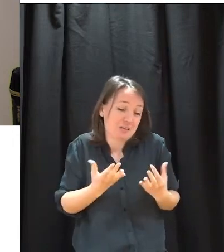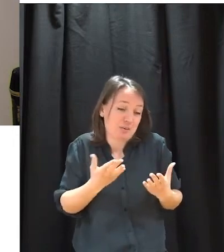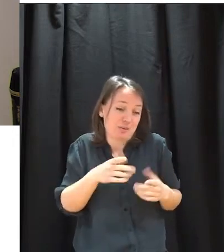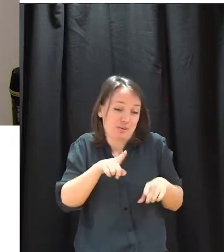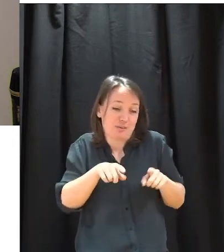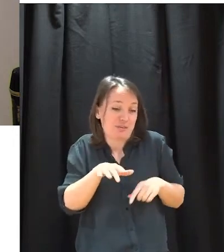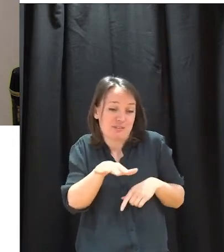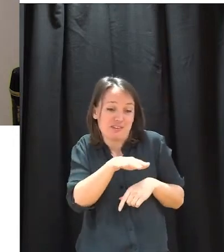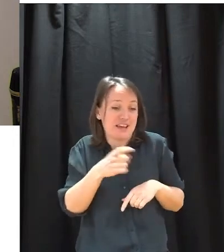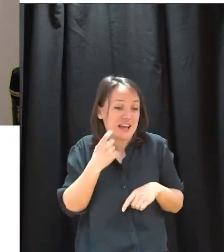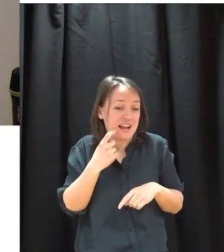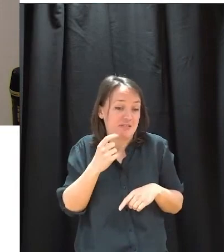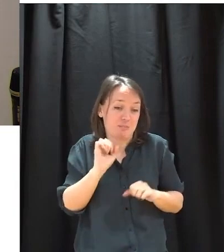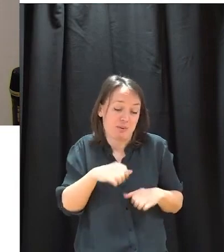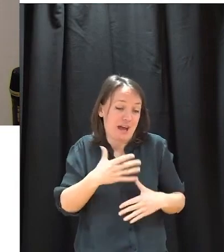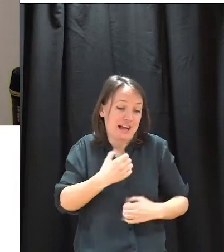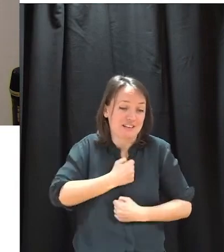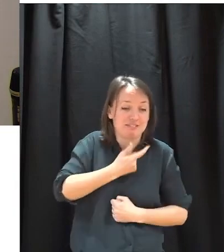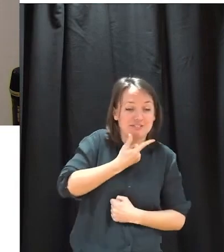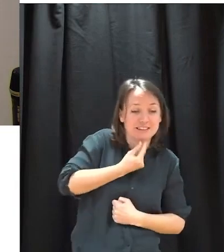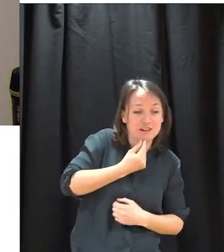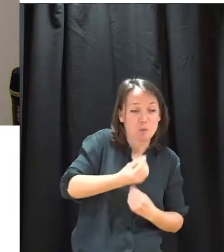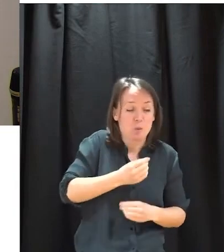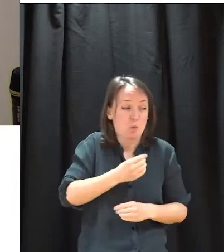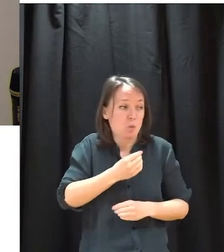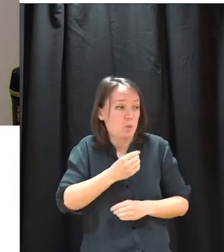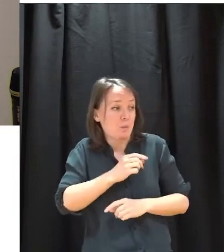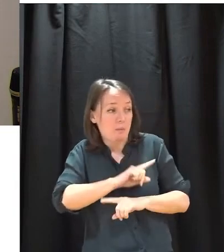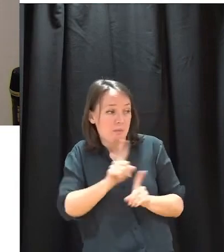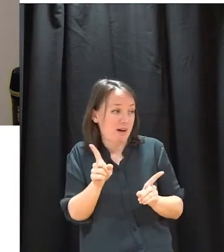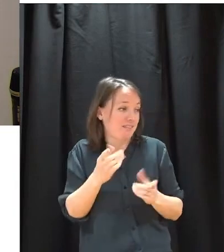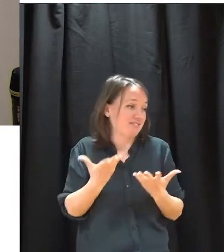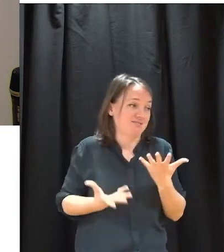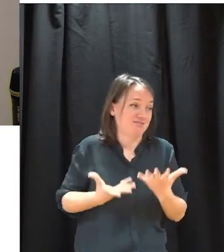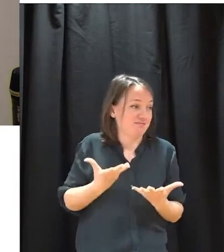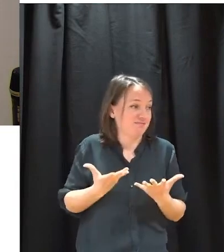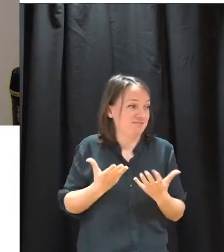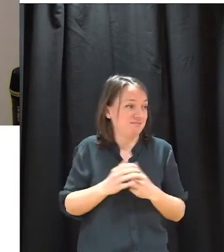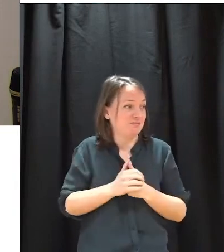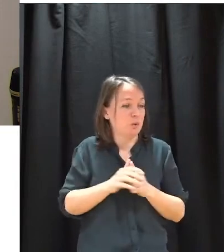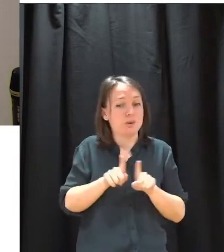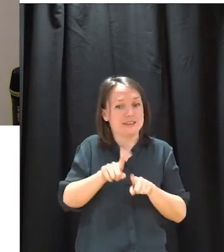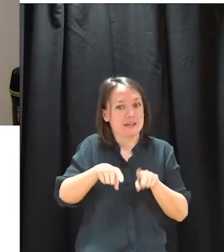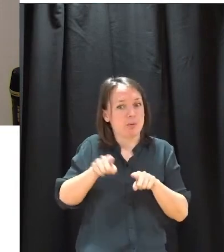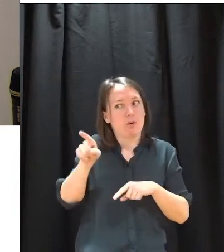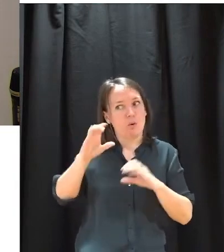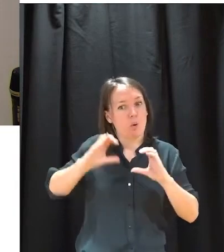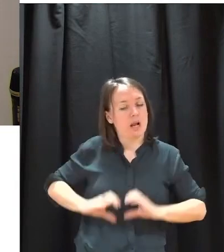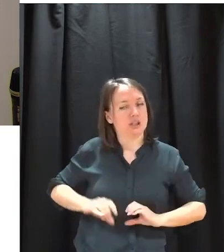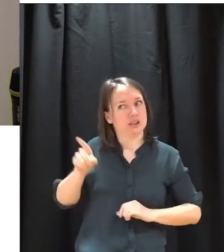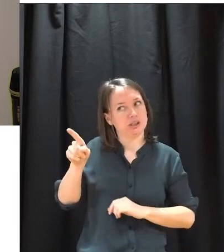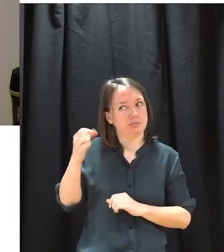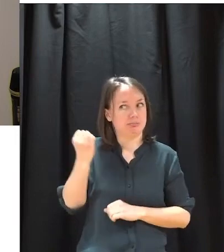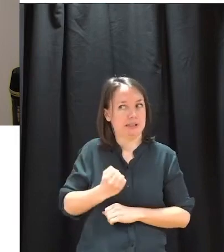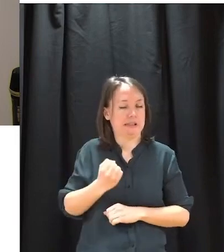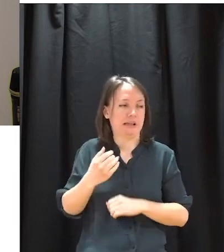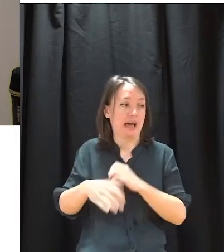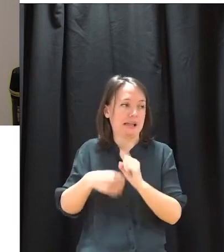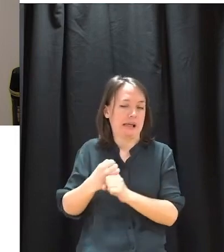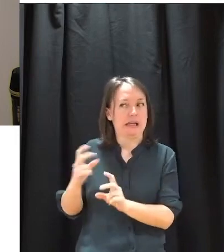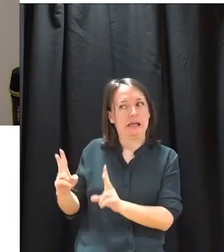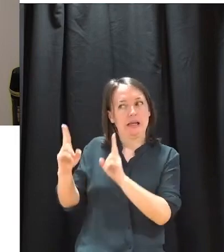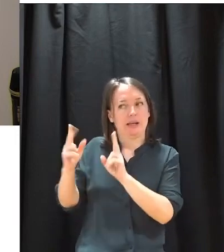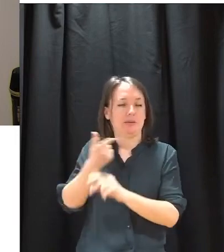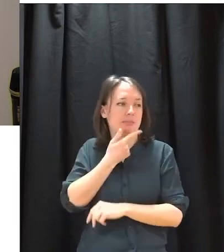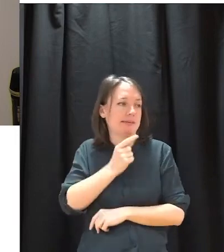vécu. Enfin voilà, puis il peut y avoir aussi. Alors ça dépend, peut-être le collège, c'est les années où c'est le plus difficile, où ils sont pas toujours